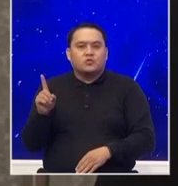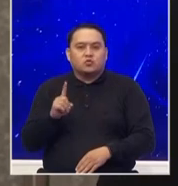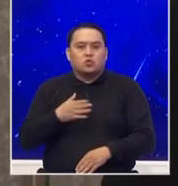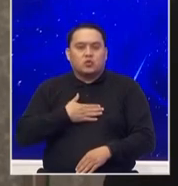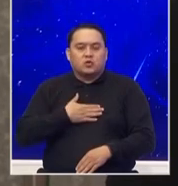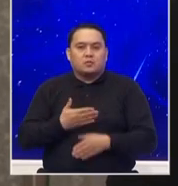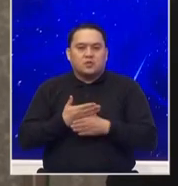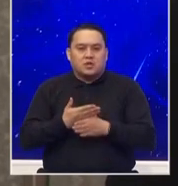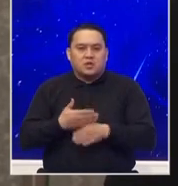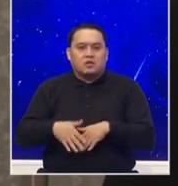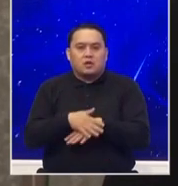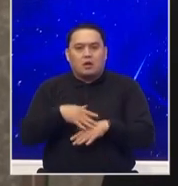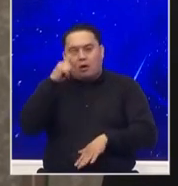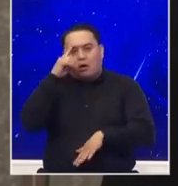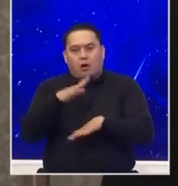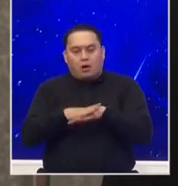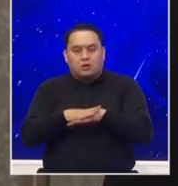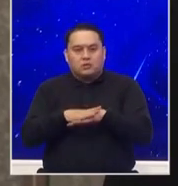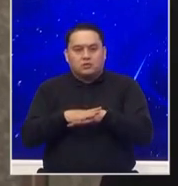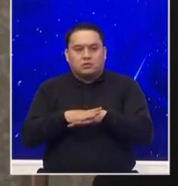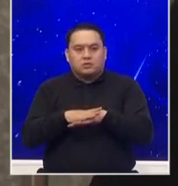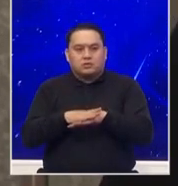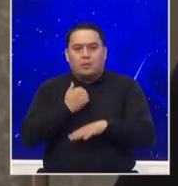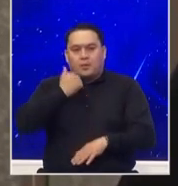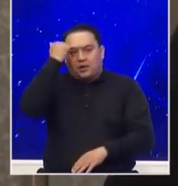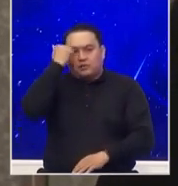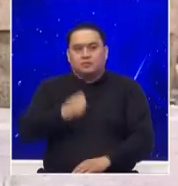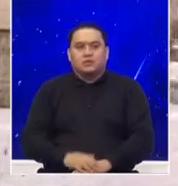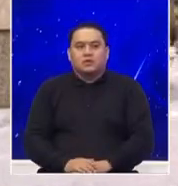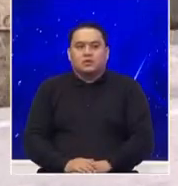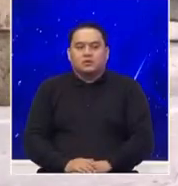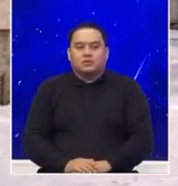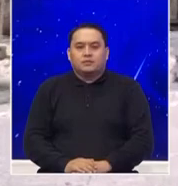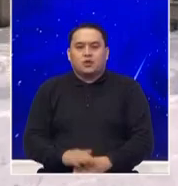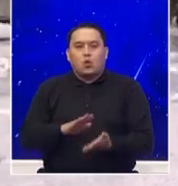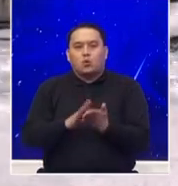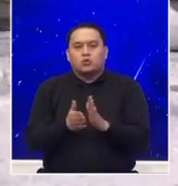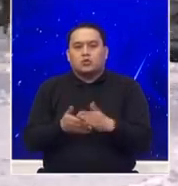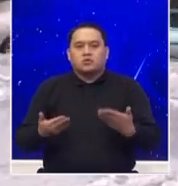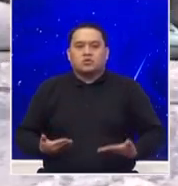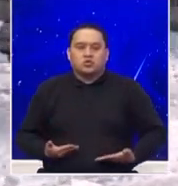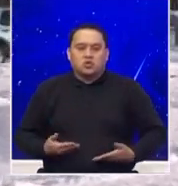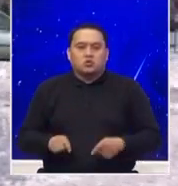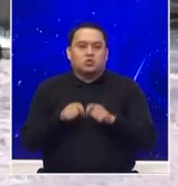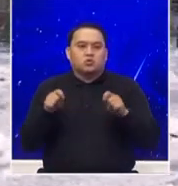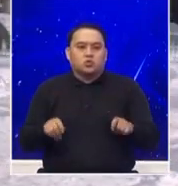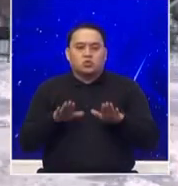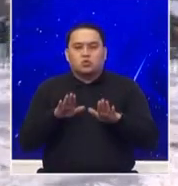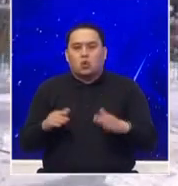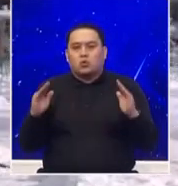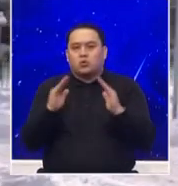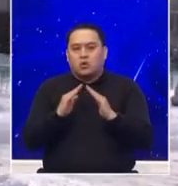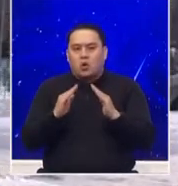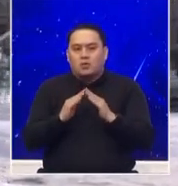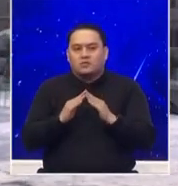для нас сделал наш акимат, это низкий поклон им. Условия для жителей Бозторгая создали не только внутри домов,